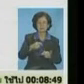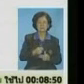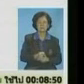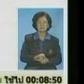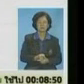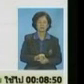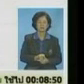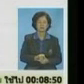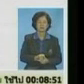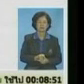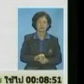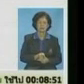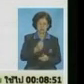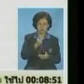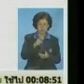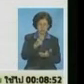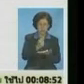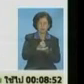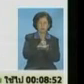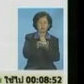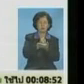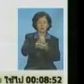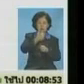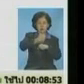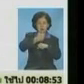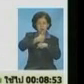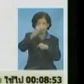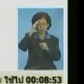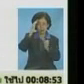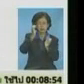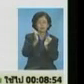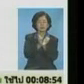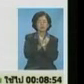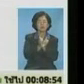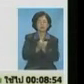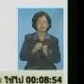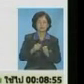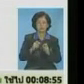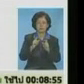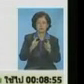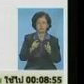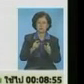ษ์เจริญผู้ช่วยผบ.ตร.บล.11